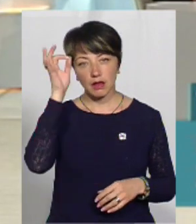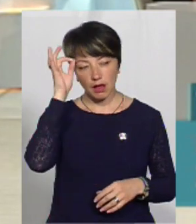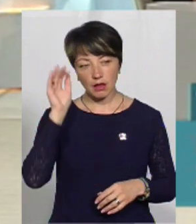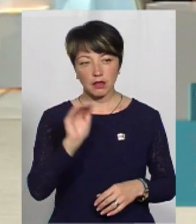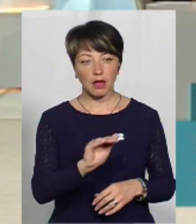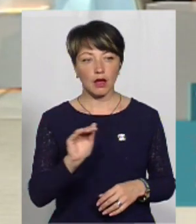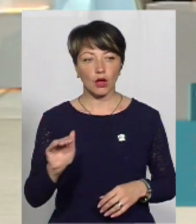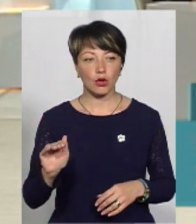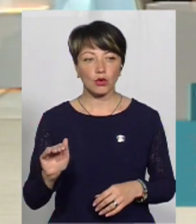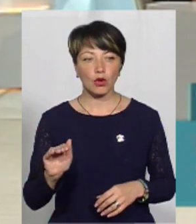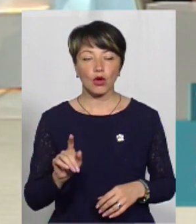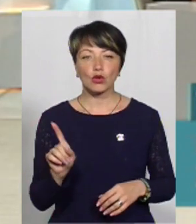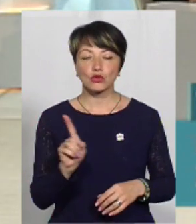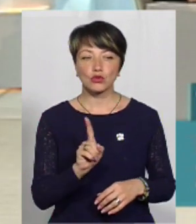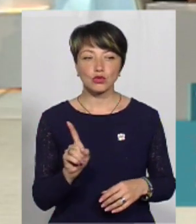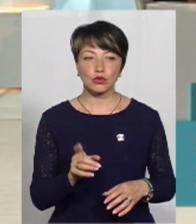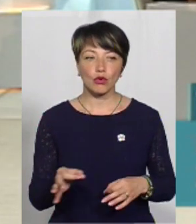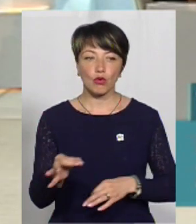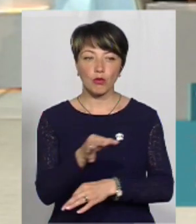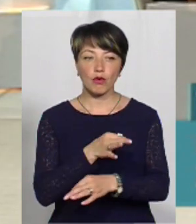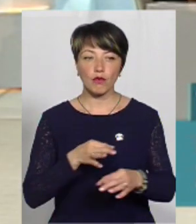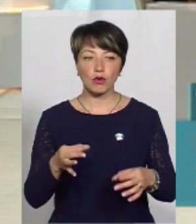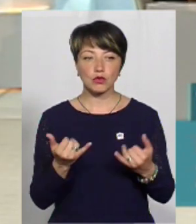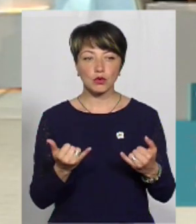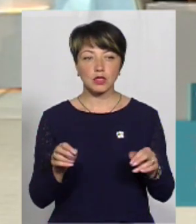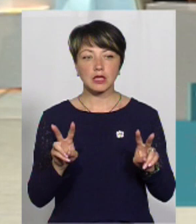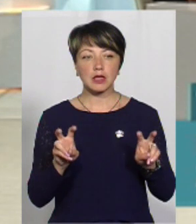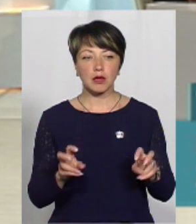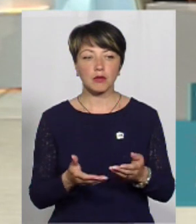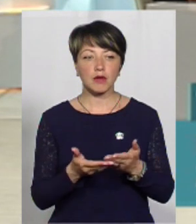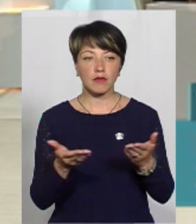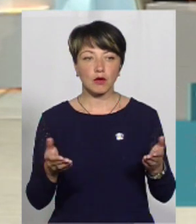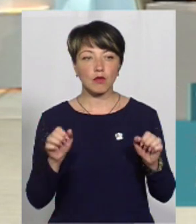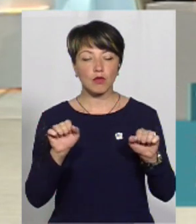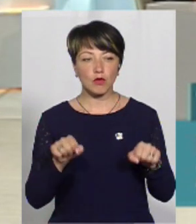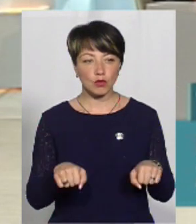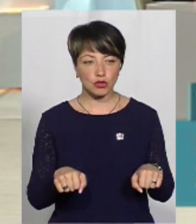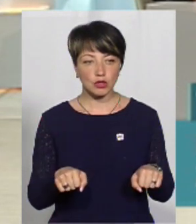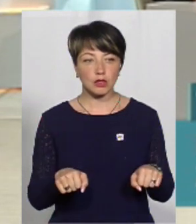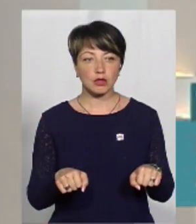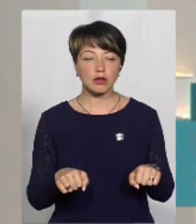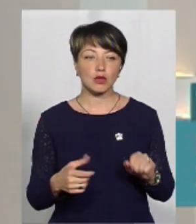Нагадаю, що обговорення сьогоднішньої теми ви можете